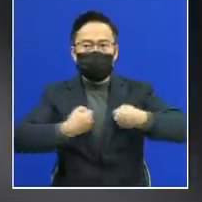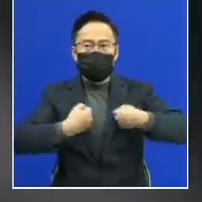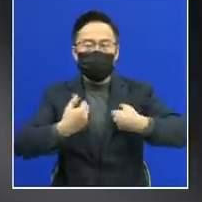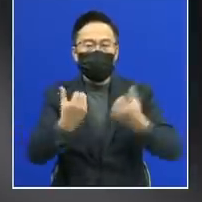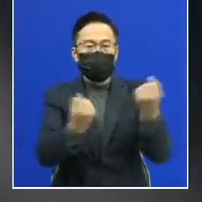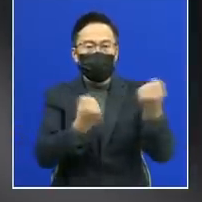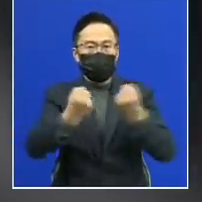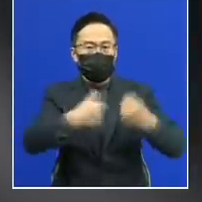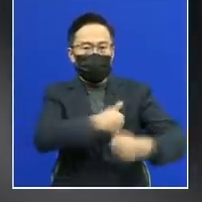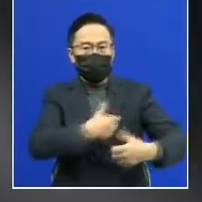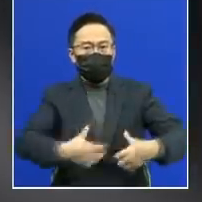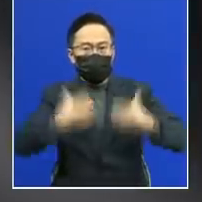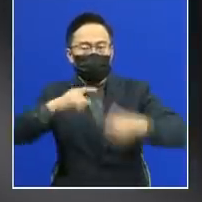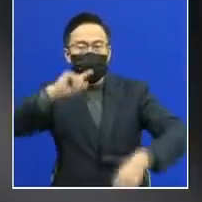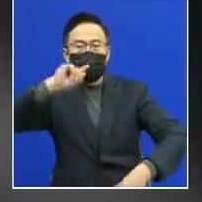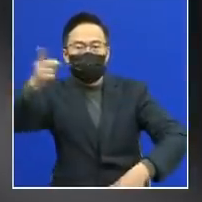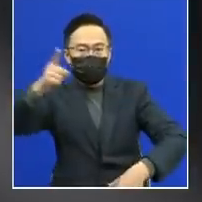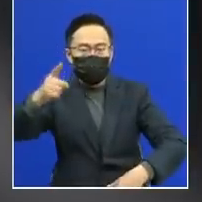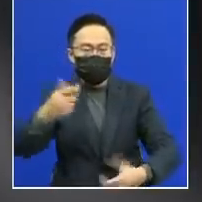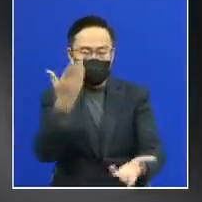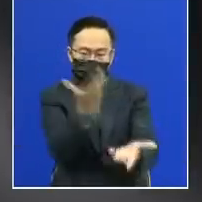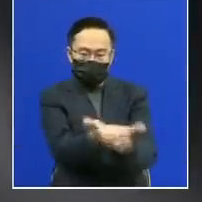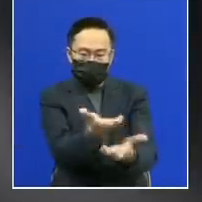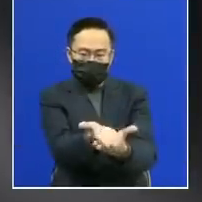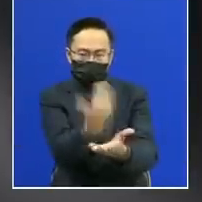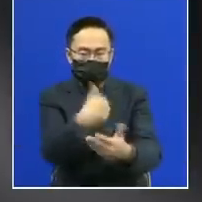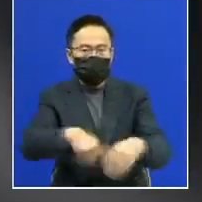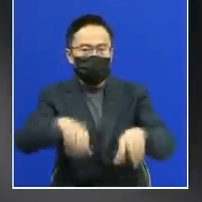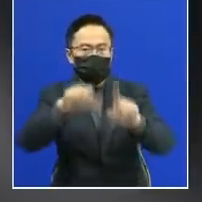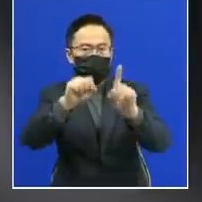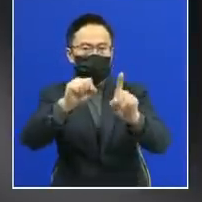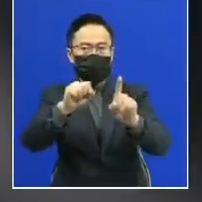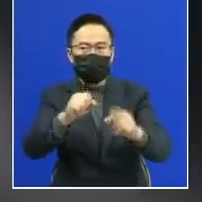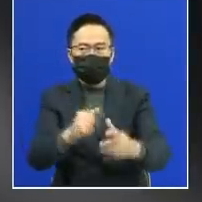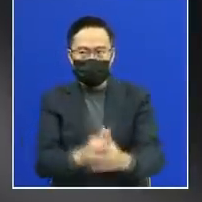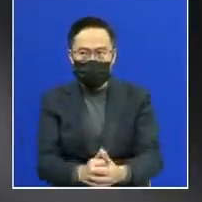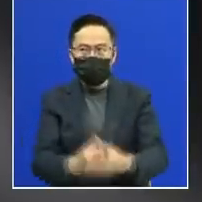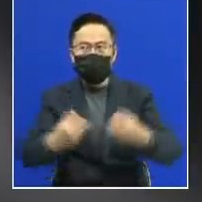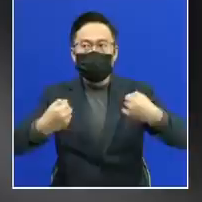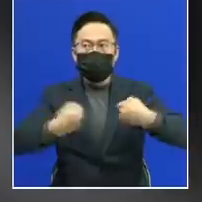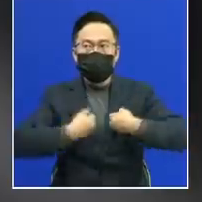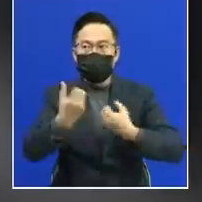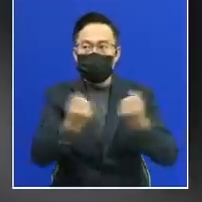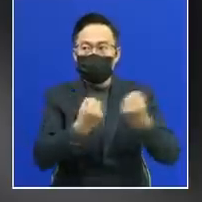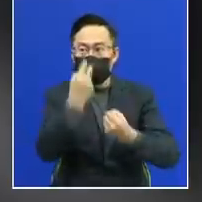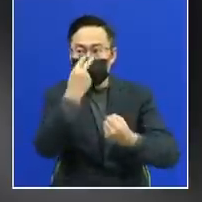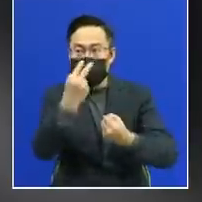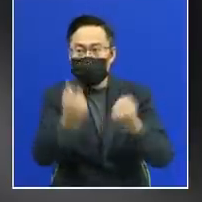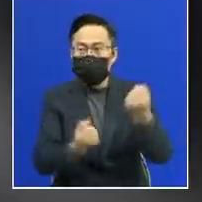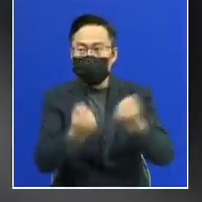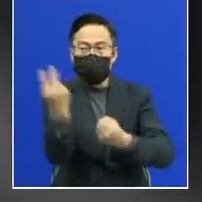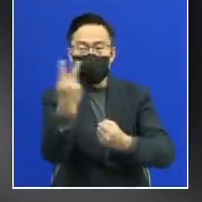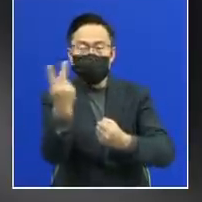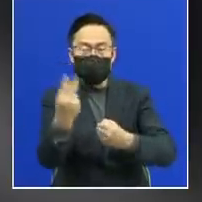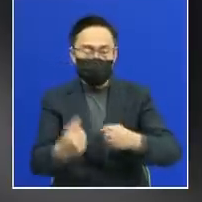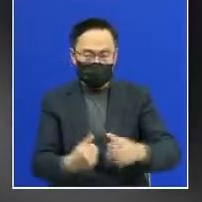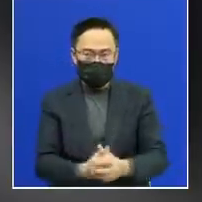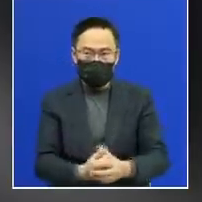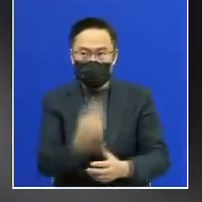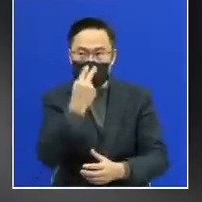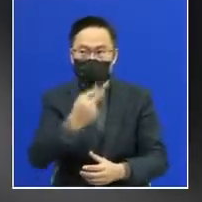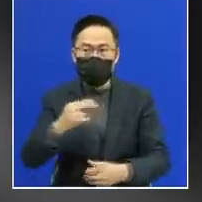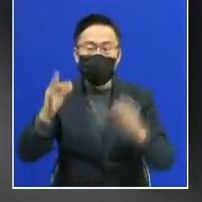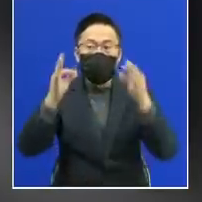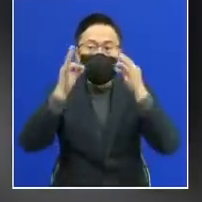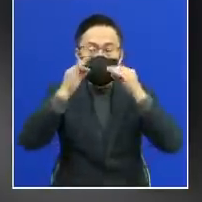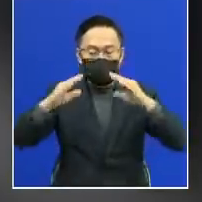ค่าเสียหายอะค่ะนี่นะคะนี่เป็นคลิปใน TikTok ที่มีผู้ใช้ TikTok เนี่ยนะใช่คือแมวอะเป็น